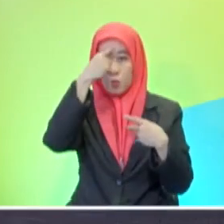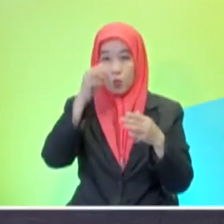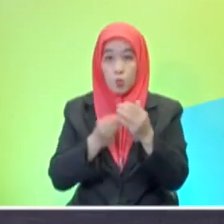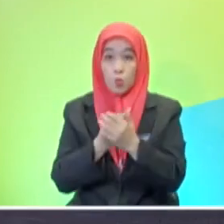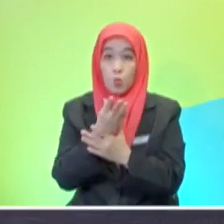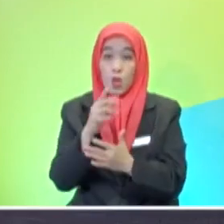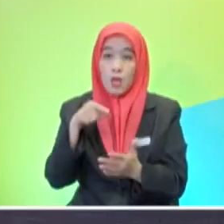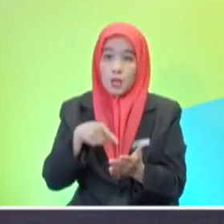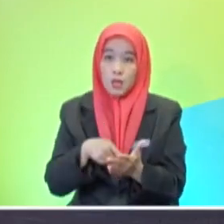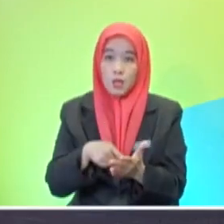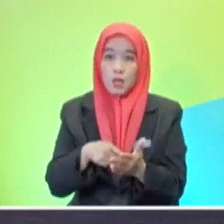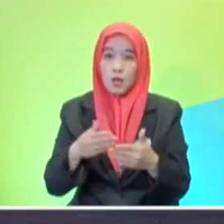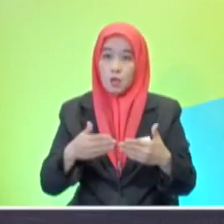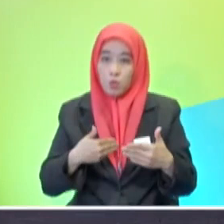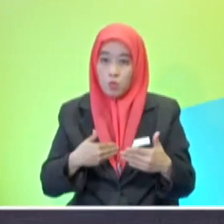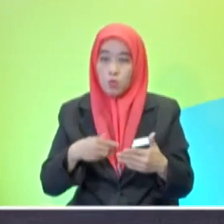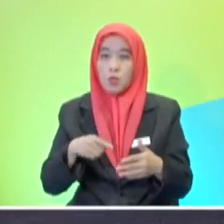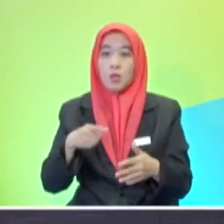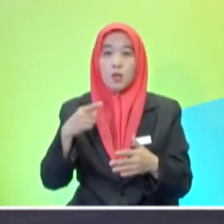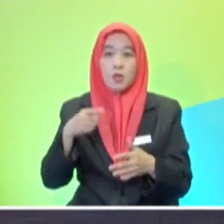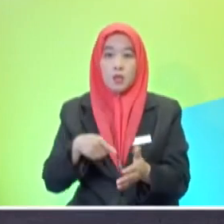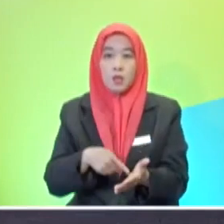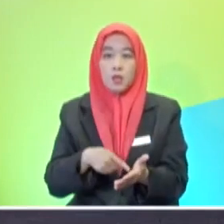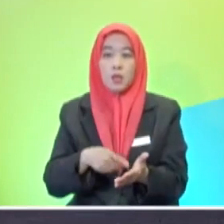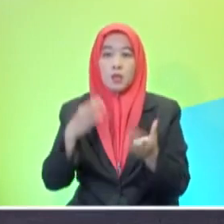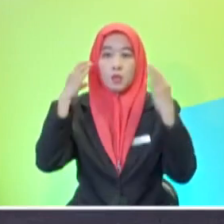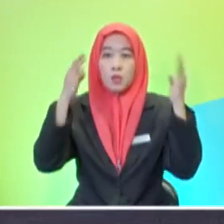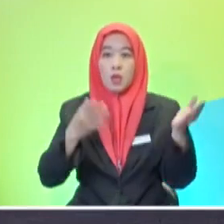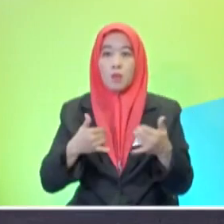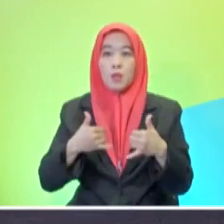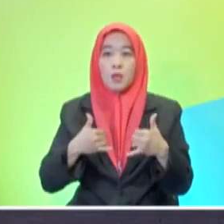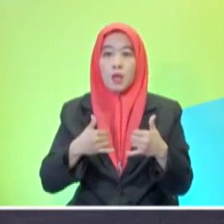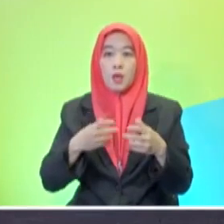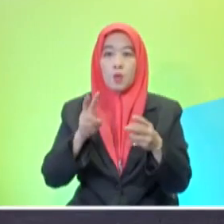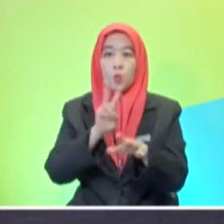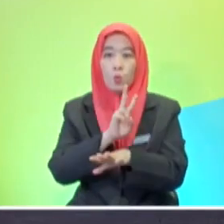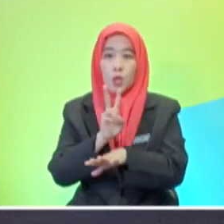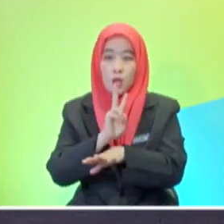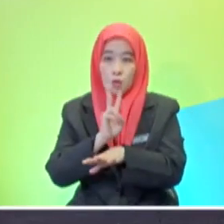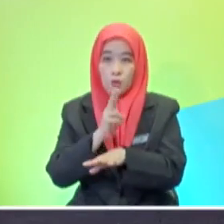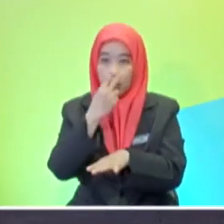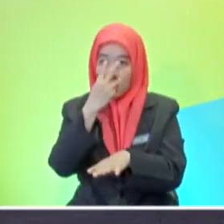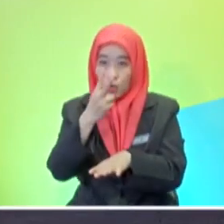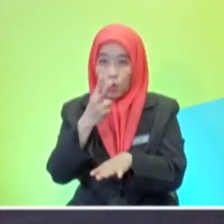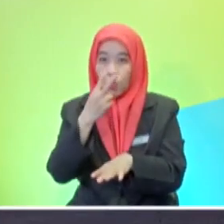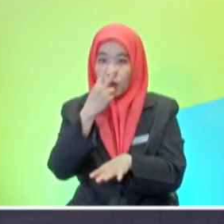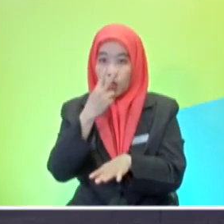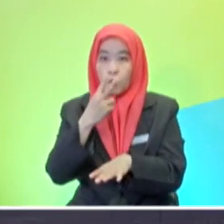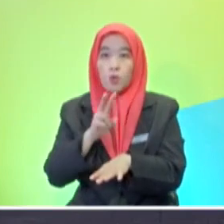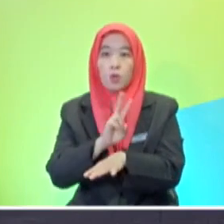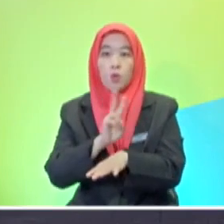Tapi sebelum tu cikgu akan mainkan video dan cikgu nak Syafika tolong teliti, murid-murid tolong teliti video ini baik-baik kerana kita